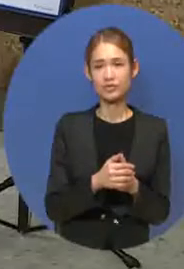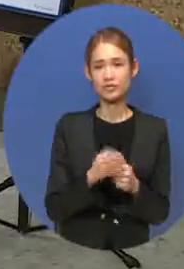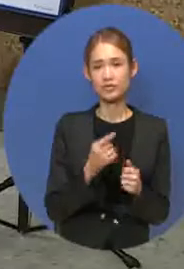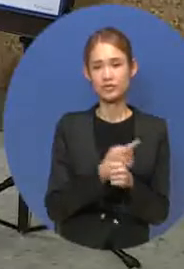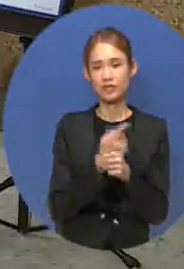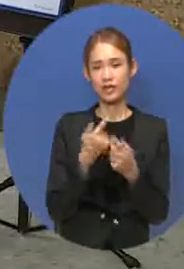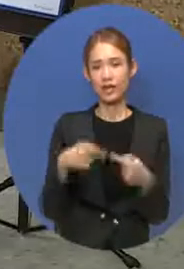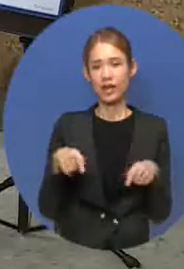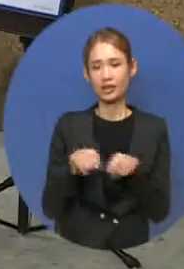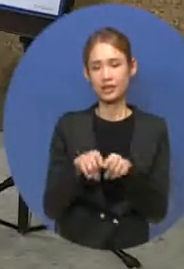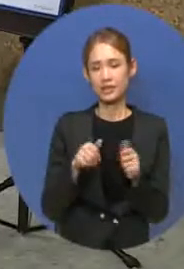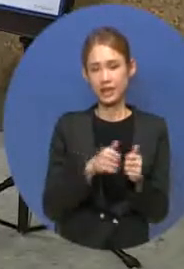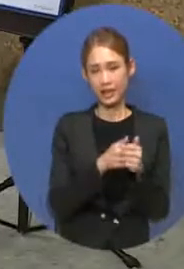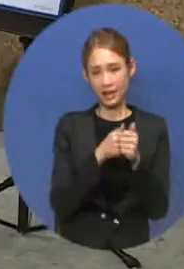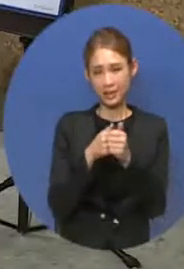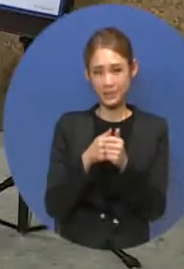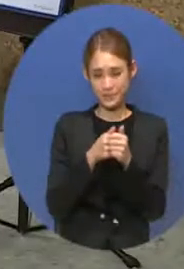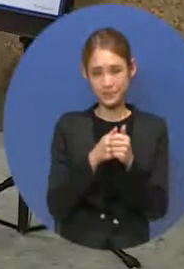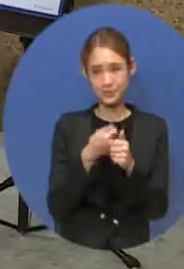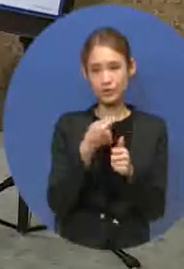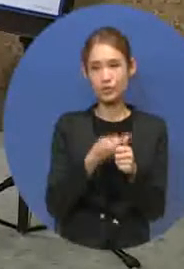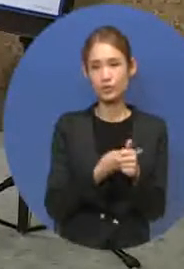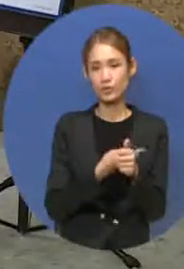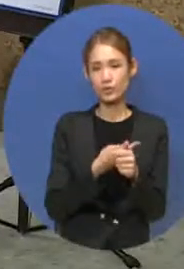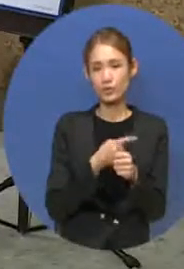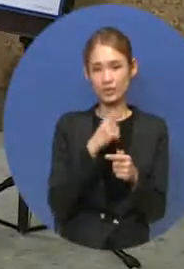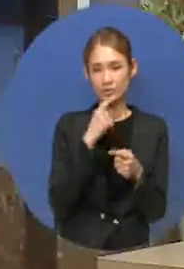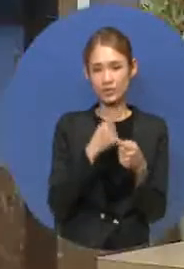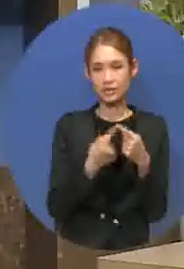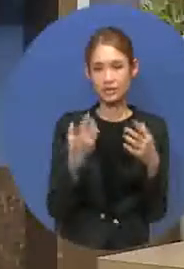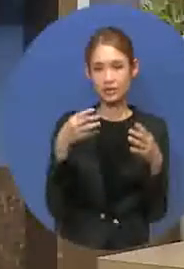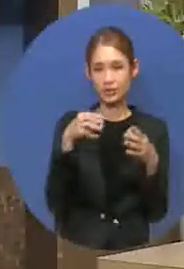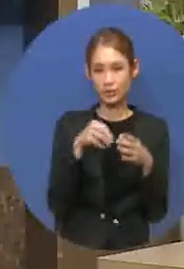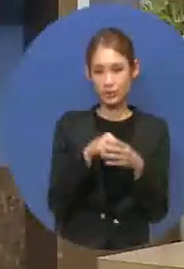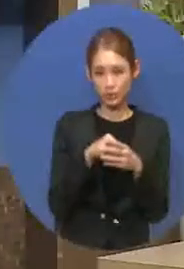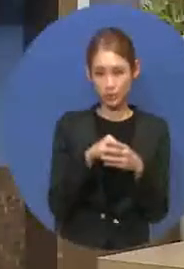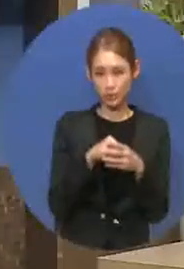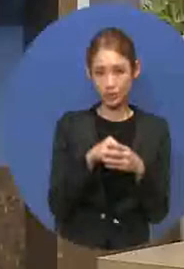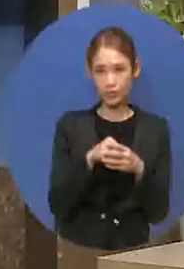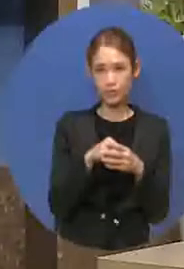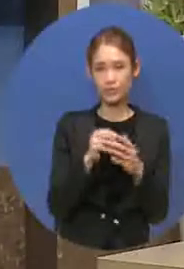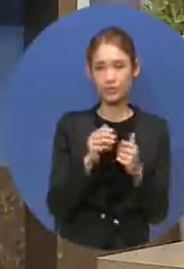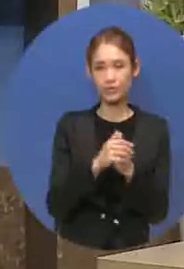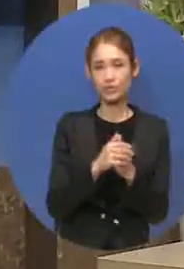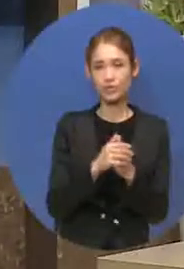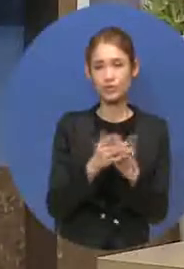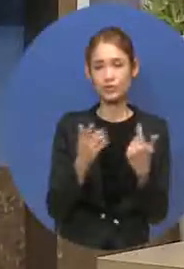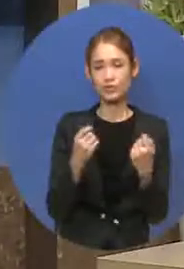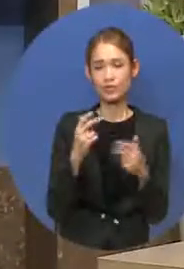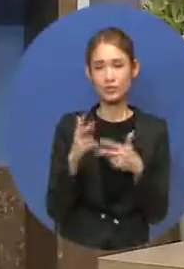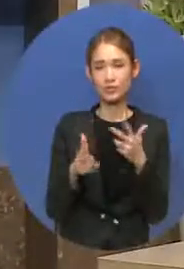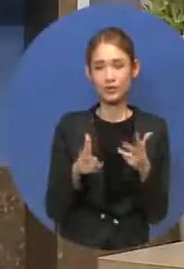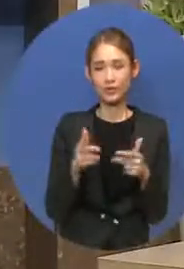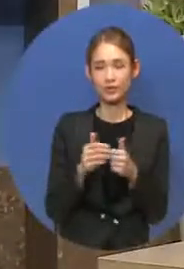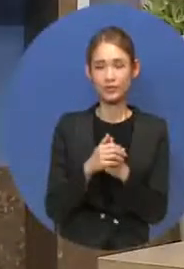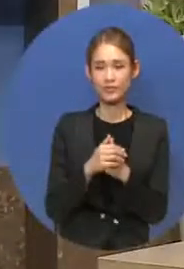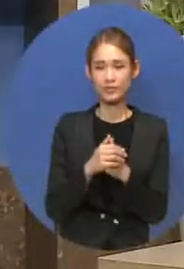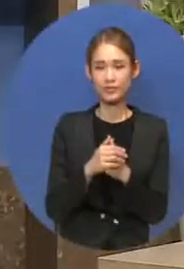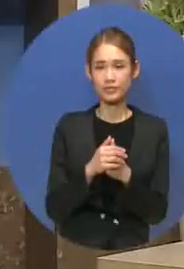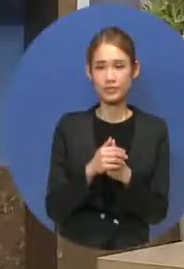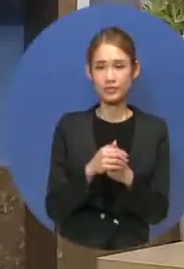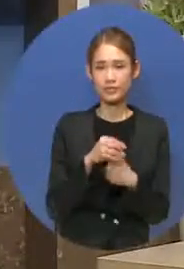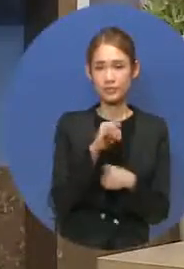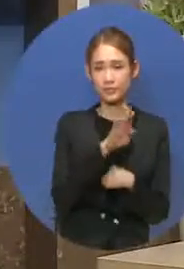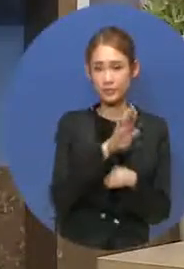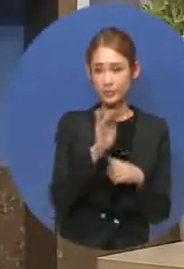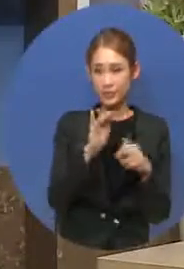한다는 의미의 그 동행의 의미도 당연히 굉장히 네, 네. 잘 적용이 된 그런 사업 같은데요.